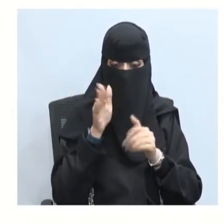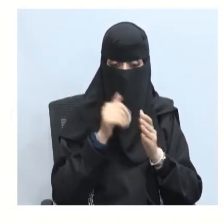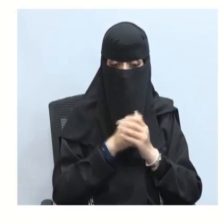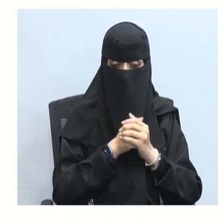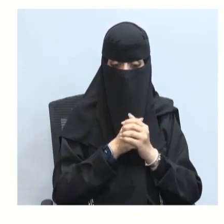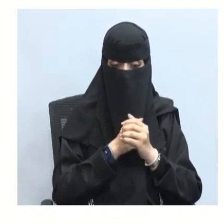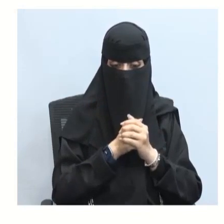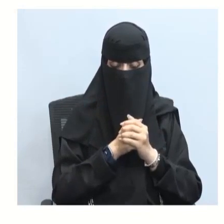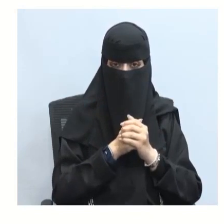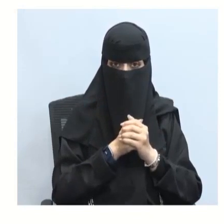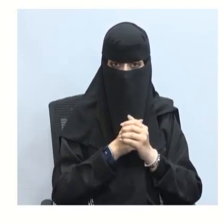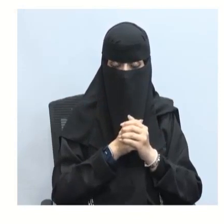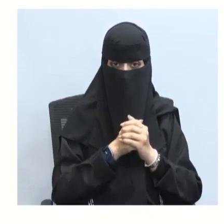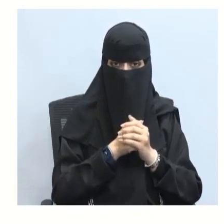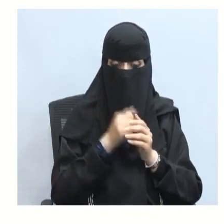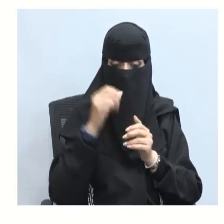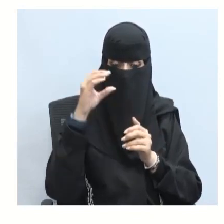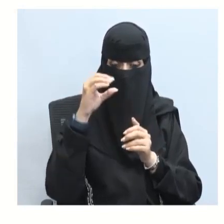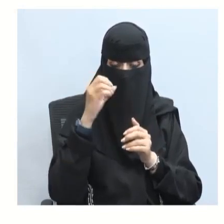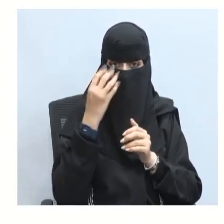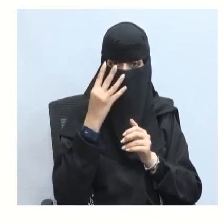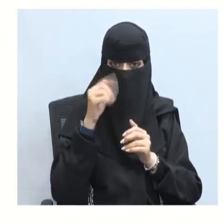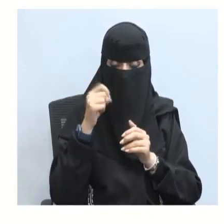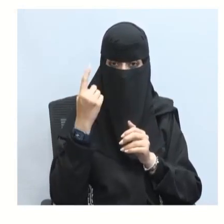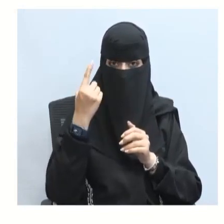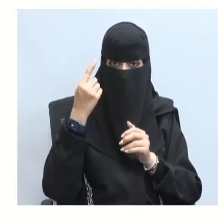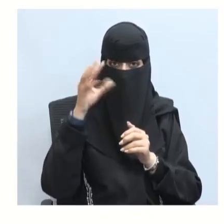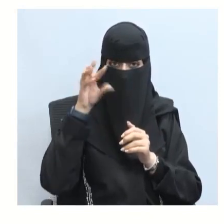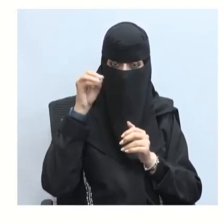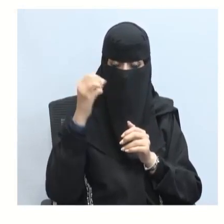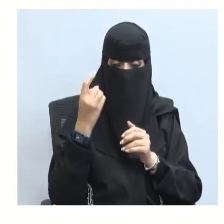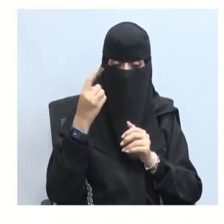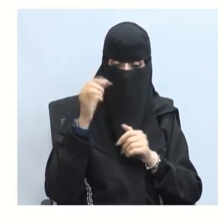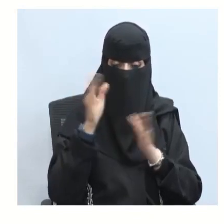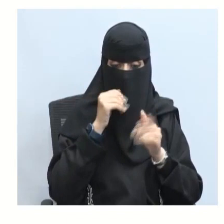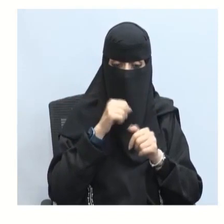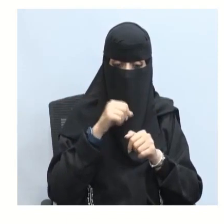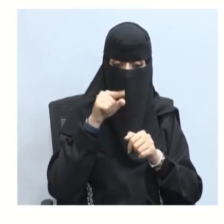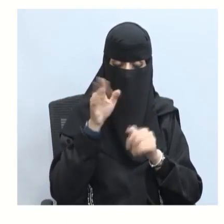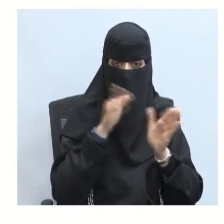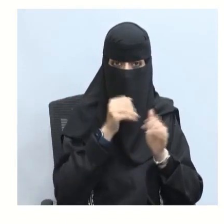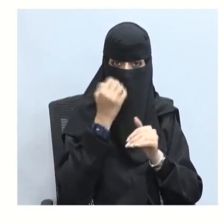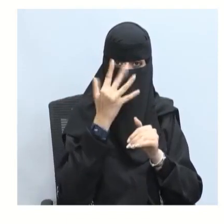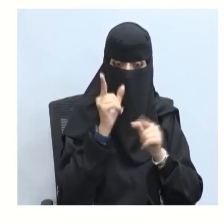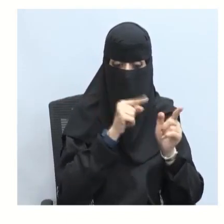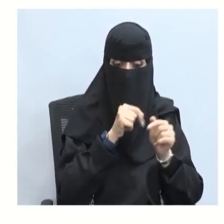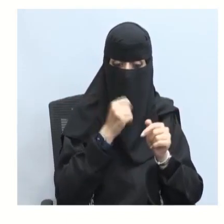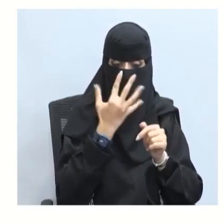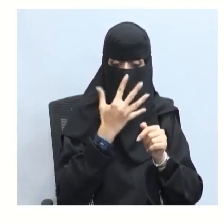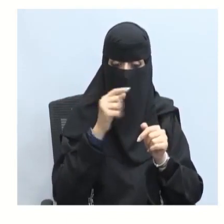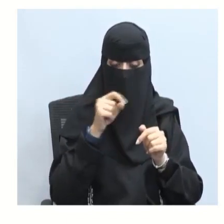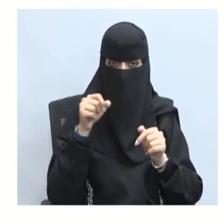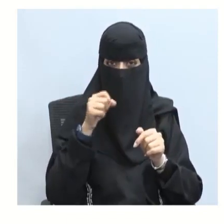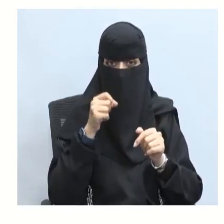ستكون 10 الهيدروجين اذا سي4 اتش 10 عندما تكون الكربون 5 سي 5